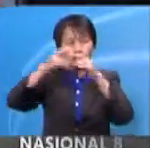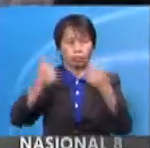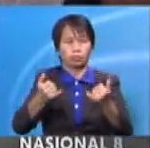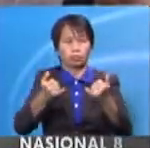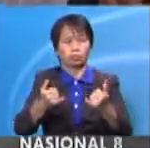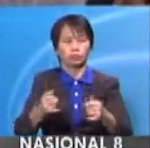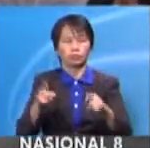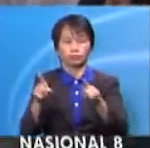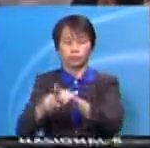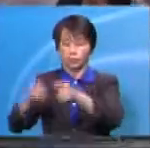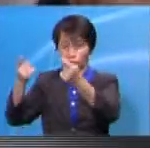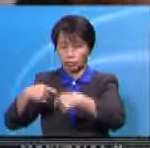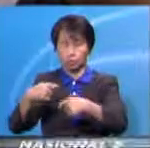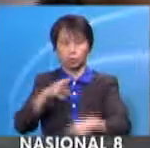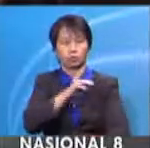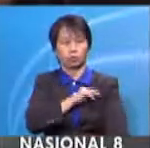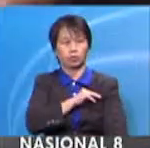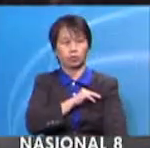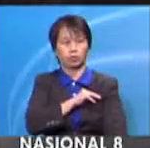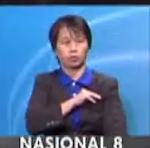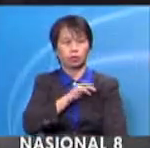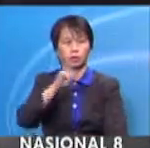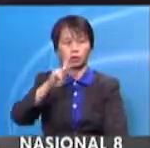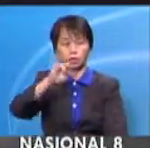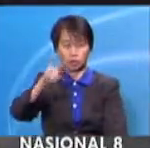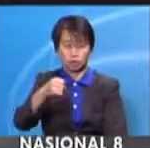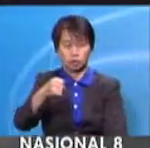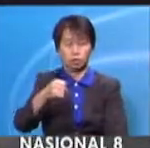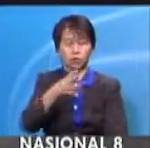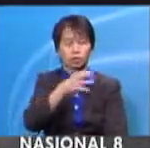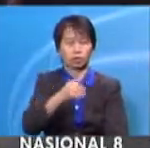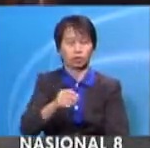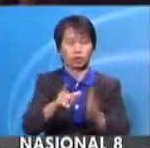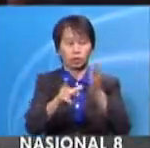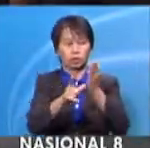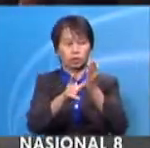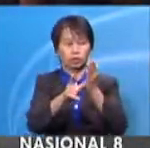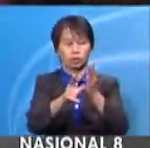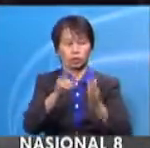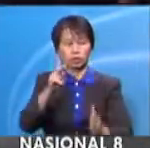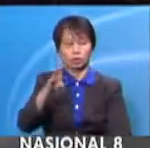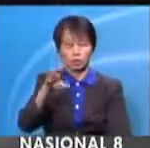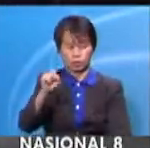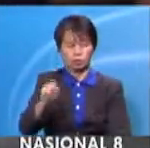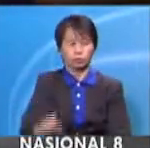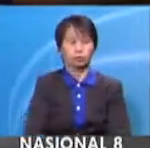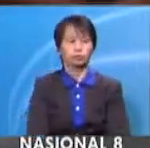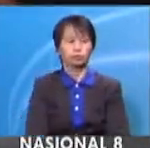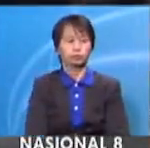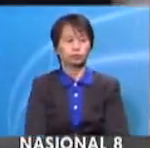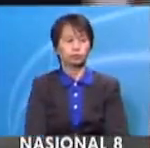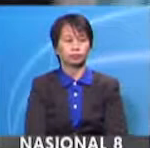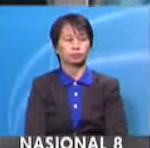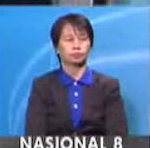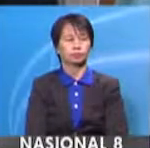turut hadir menteri belia dan sukan Chaeri zamaludin dan timbalan Dato m saravanan